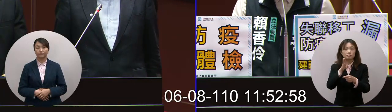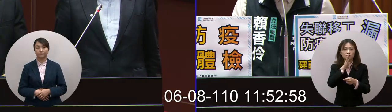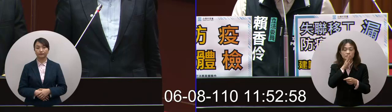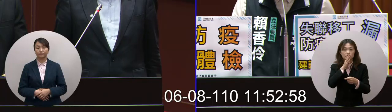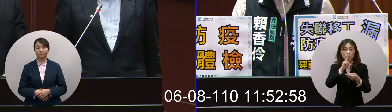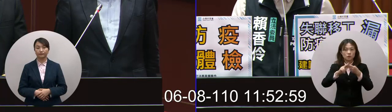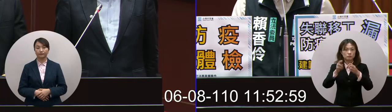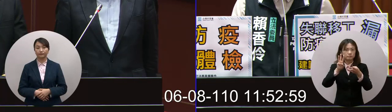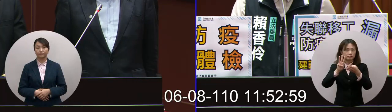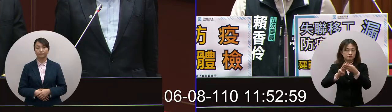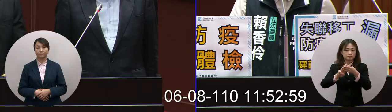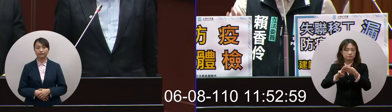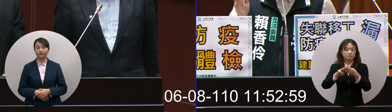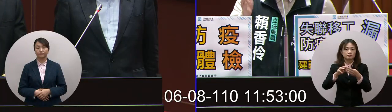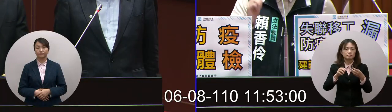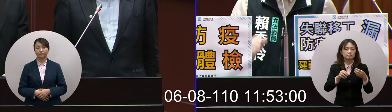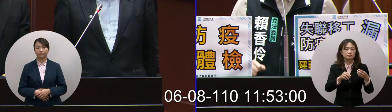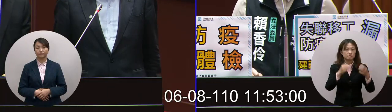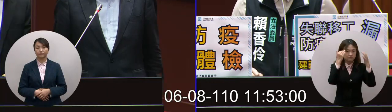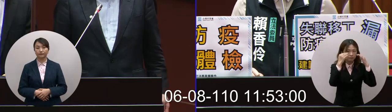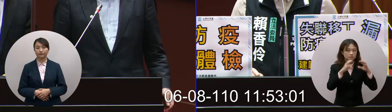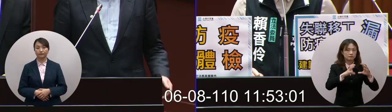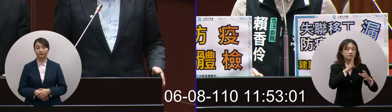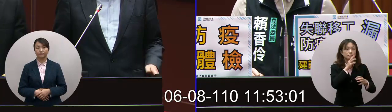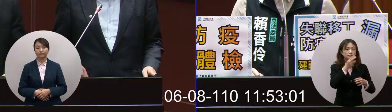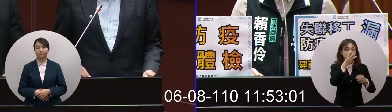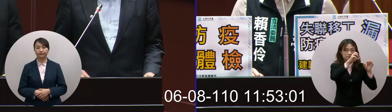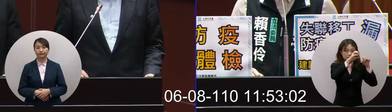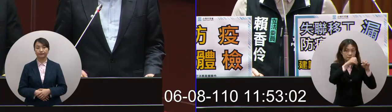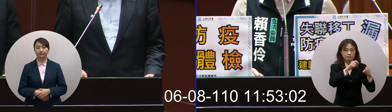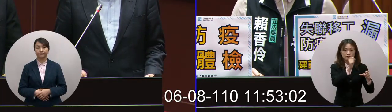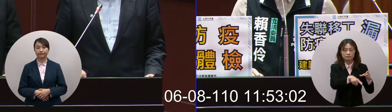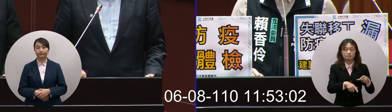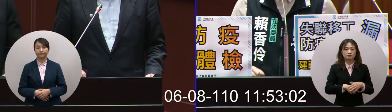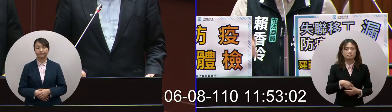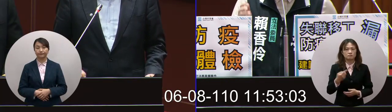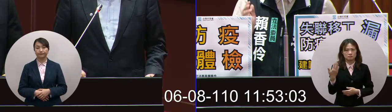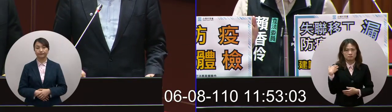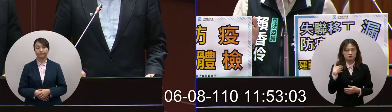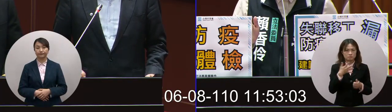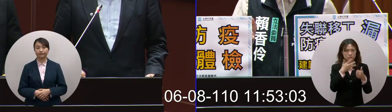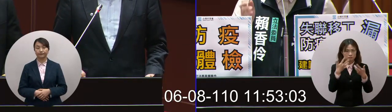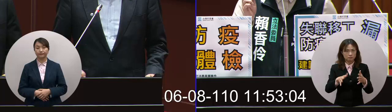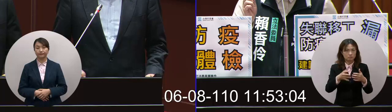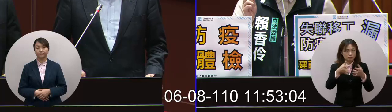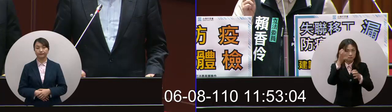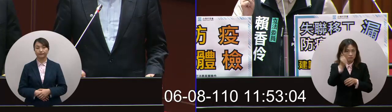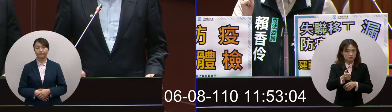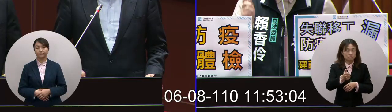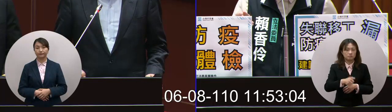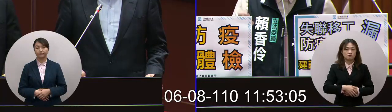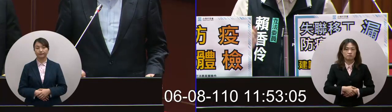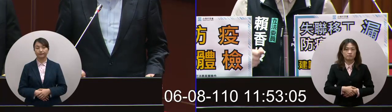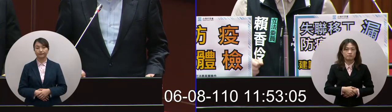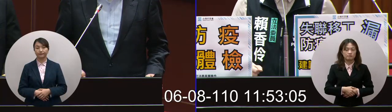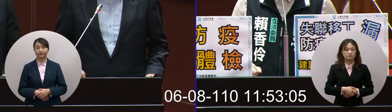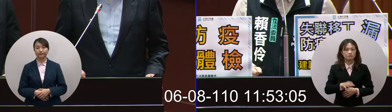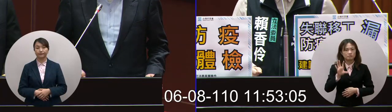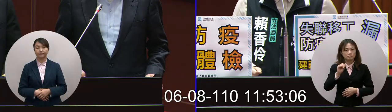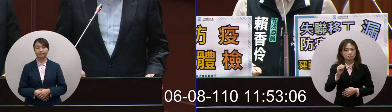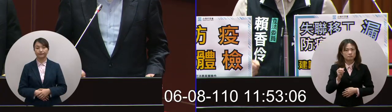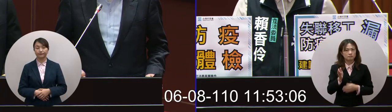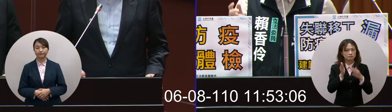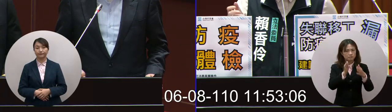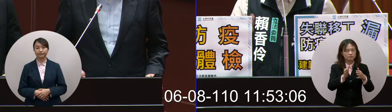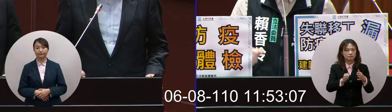制药，韩国是三星。我上次在卫环委员会就叫过部长哈，就说我们当时有没有考虑像国际的这些